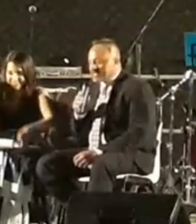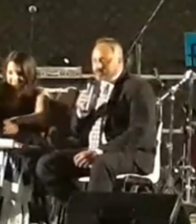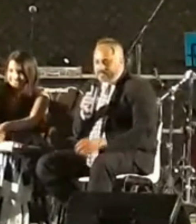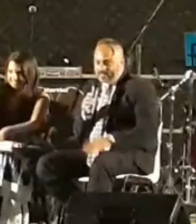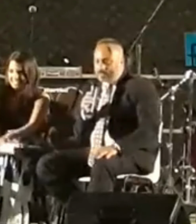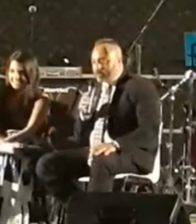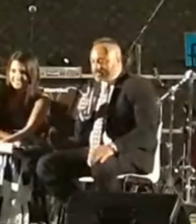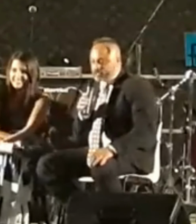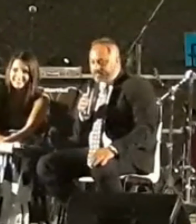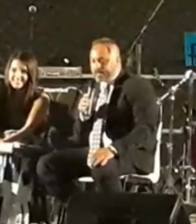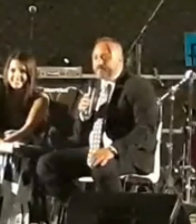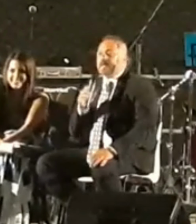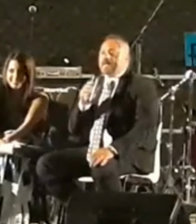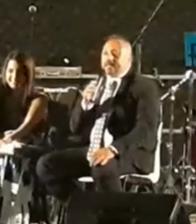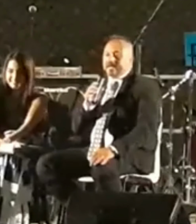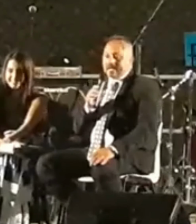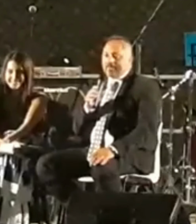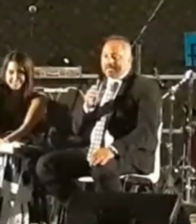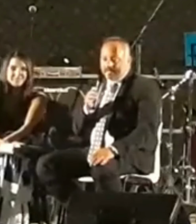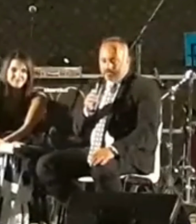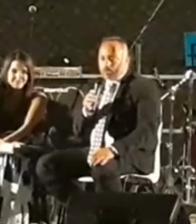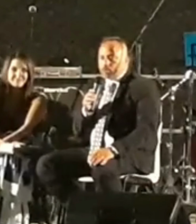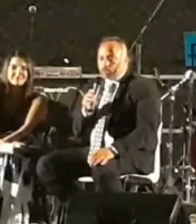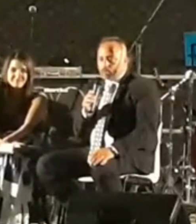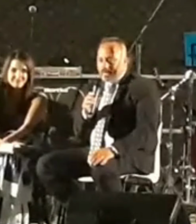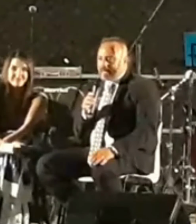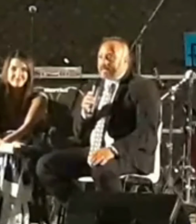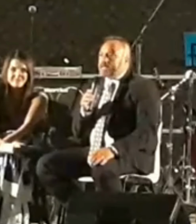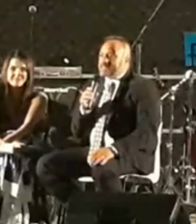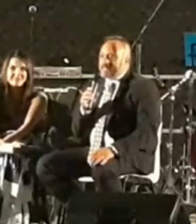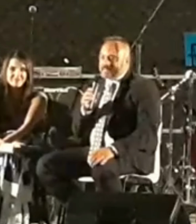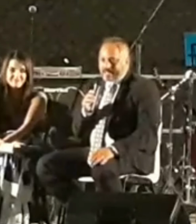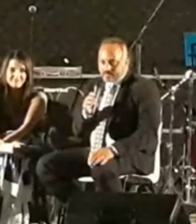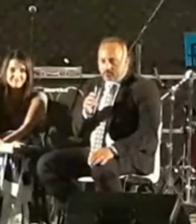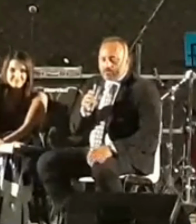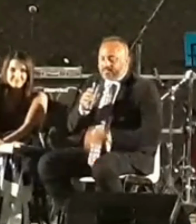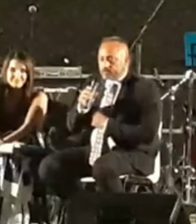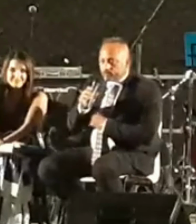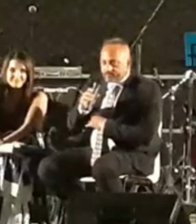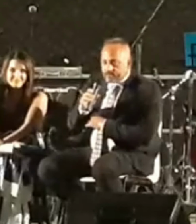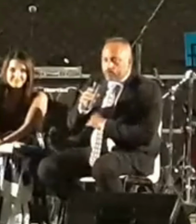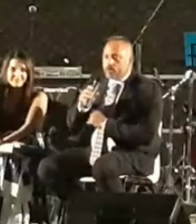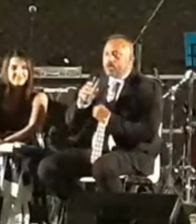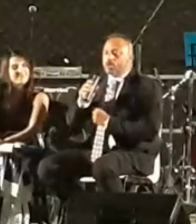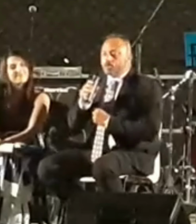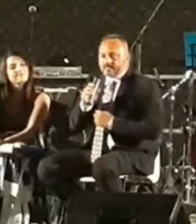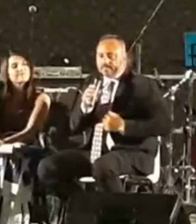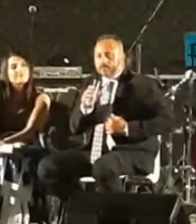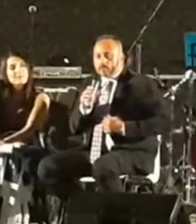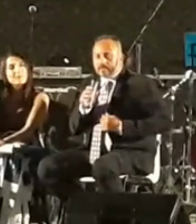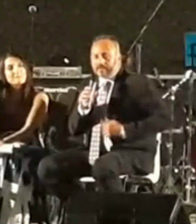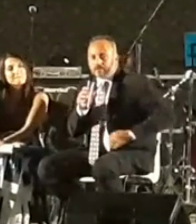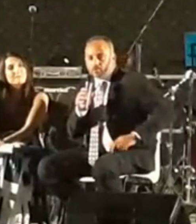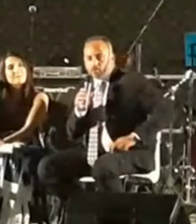alla nostra città, che il legame artistico-culturale sia intenso, sia stato proficuo. Come sapete Pino Daniele ha